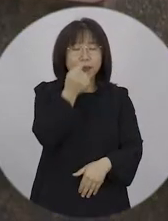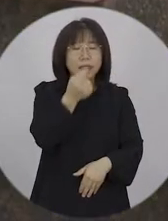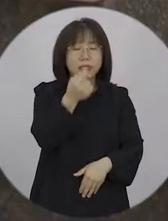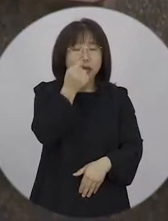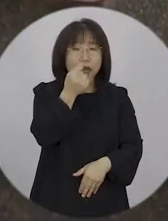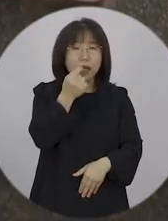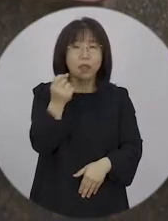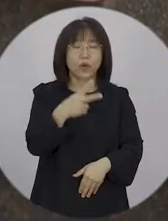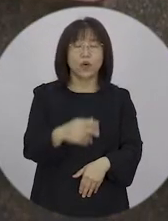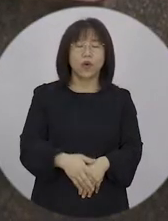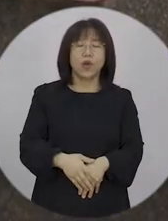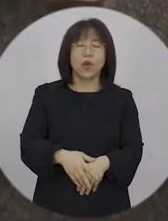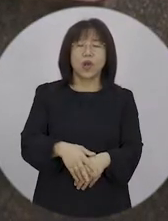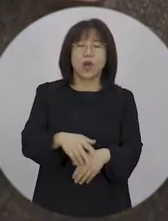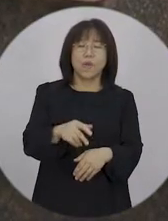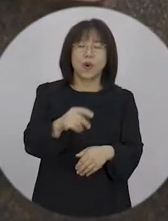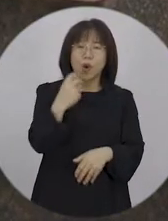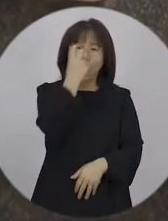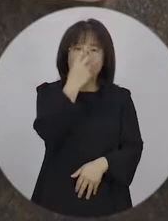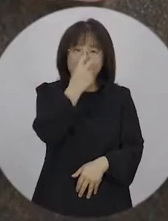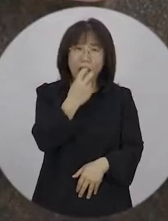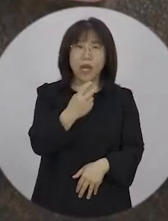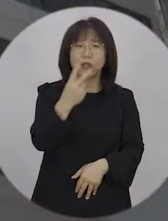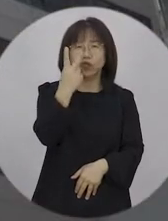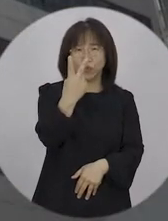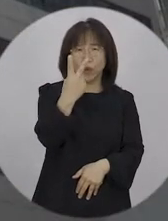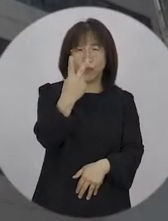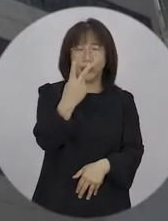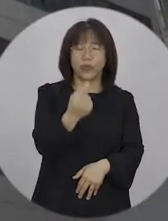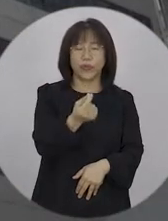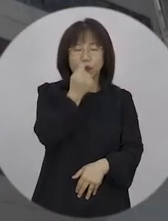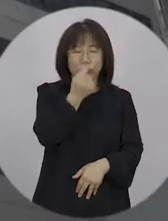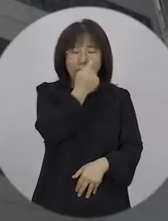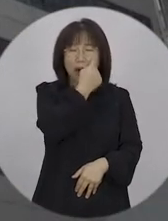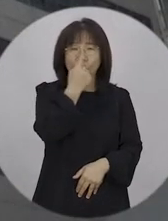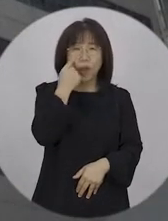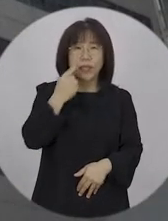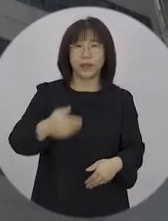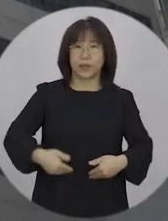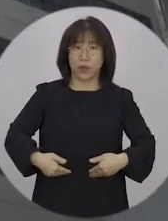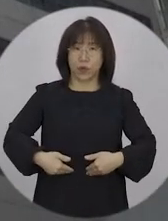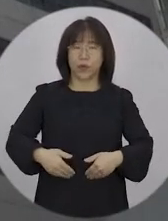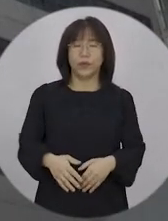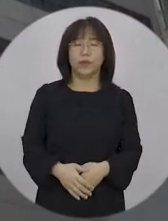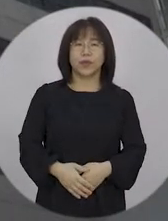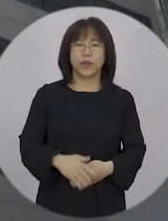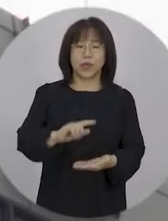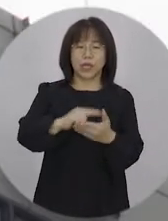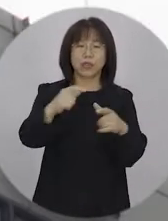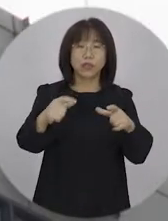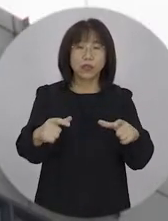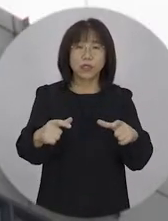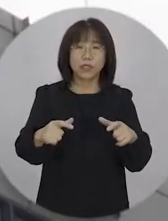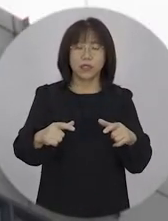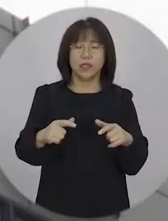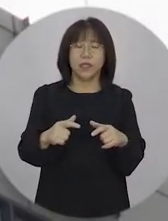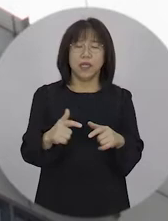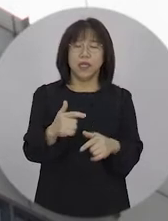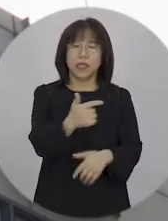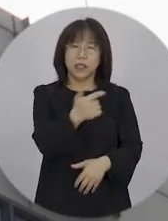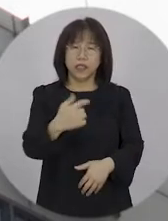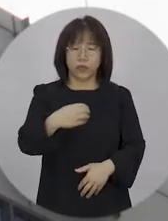검사 이 배와 일정기간 경리를 실시에 5 미끄러운 감염 차단 에 나설 방침입니다 한편 강서구는